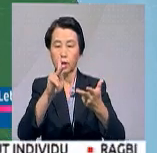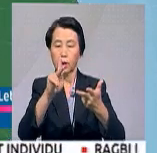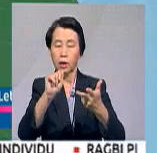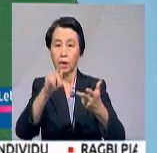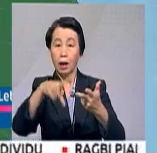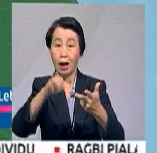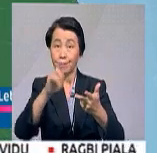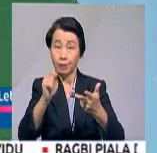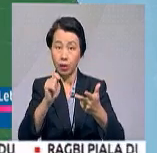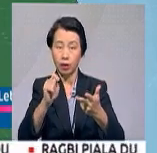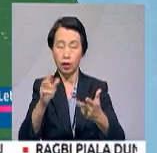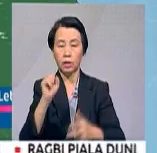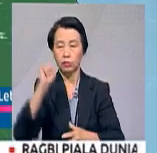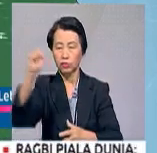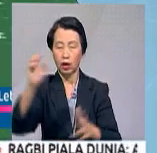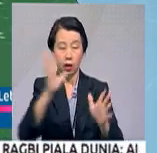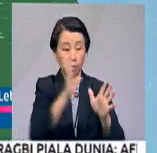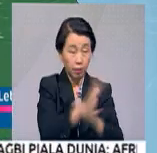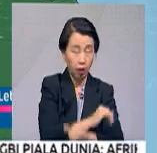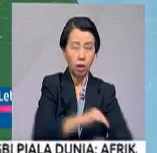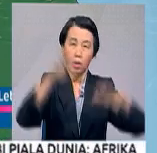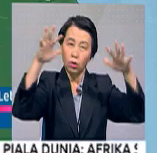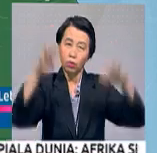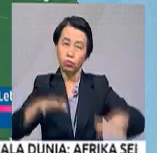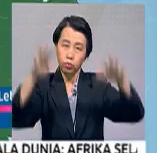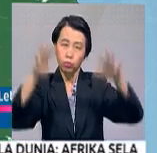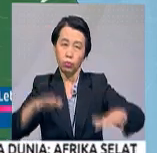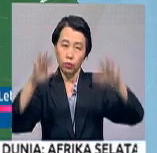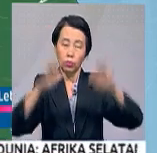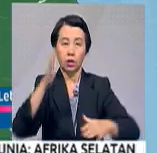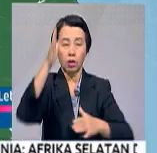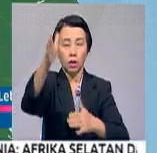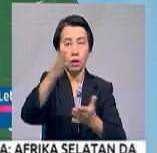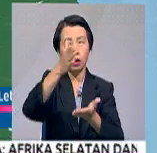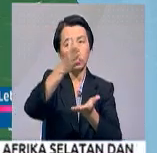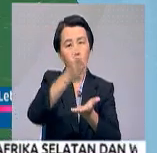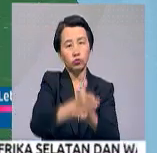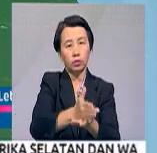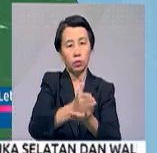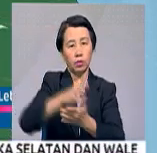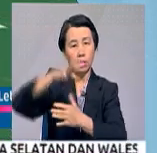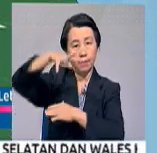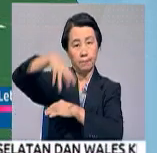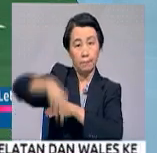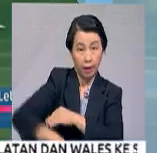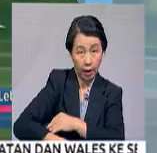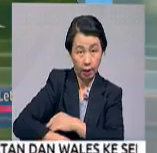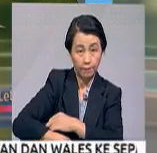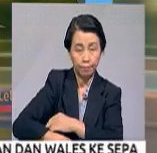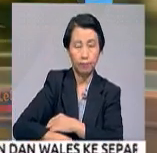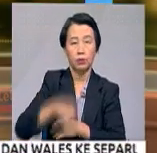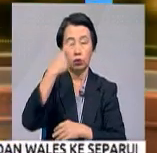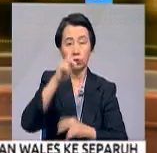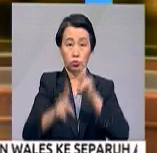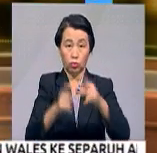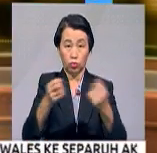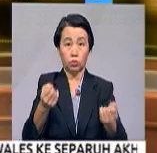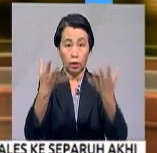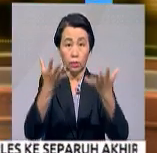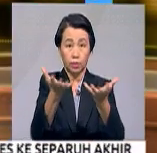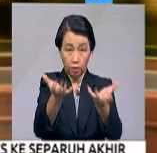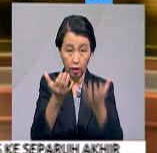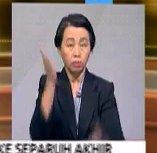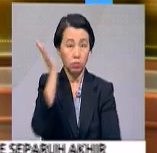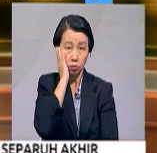lembap di Sabah dan Sarawak ini, kita jangkakan ianya akan beransur reda menjelang ke lewat malam nanti. Dan bagi orang ramai yang mana ingin